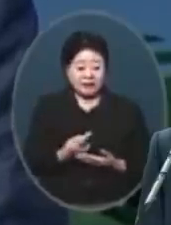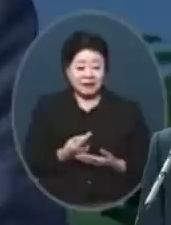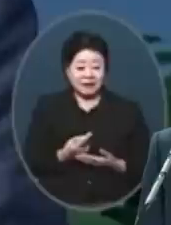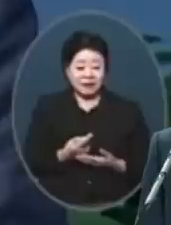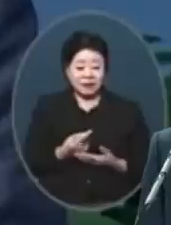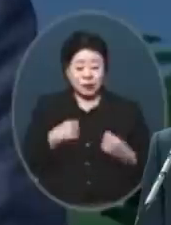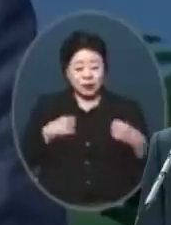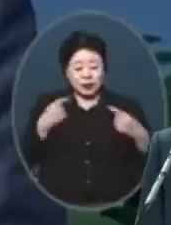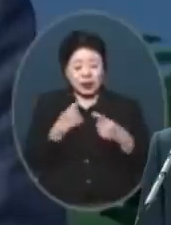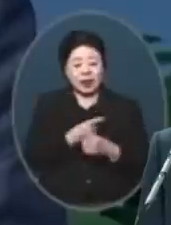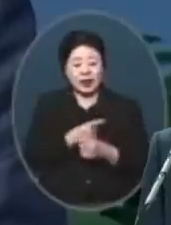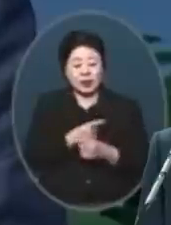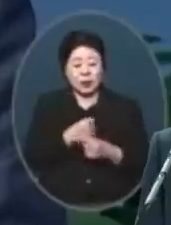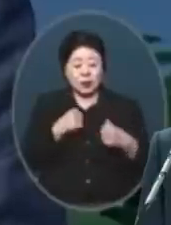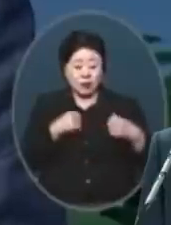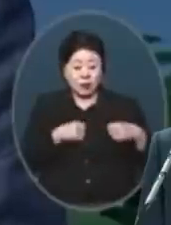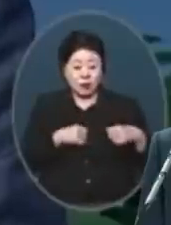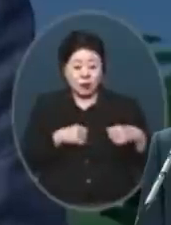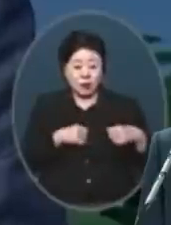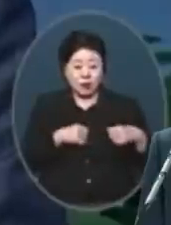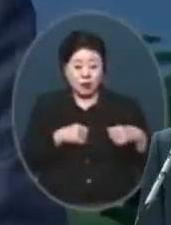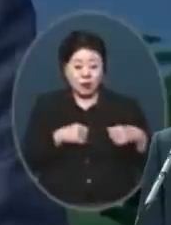옷을 갈아입고